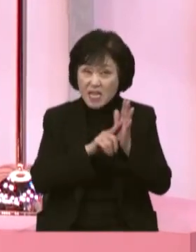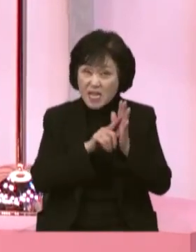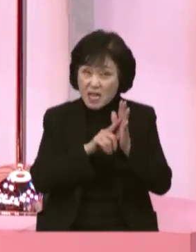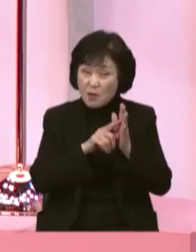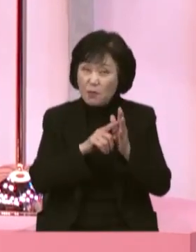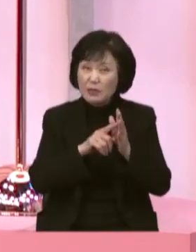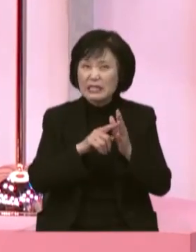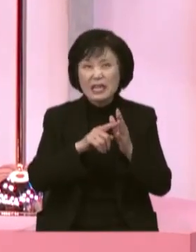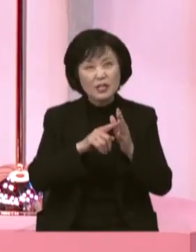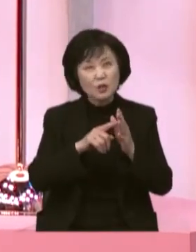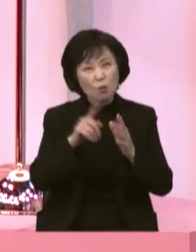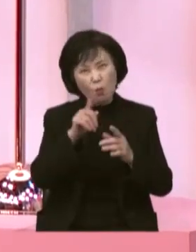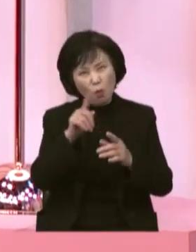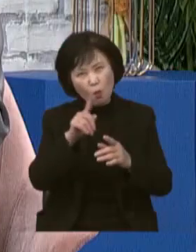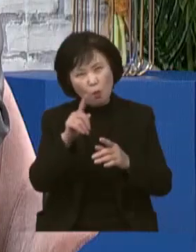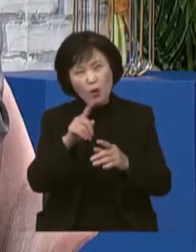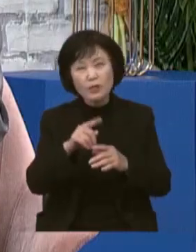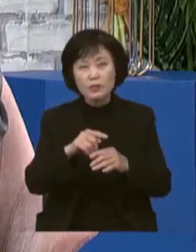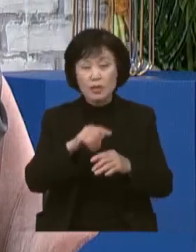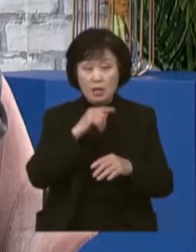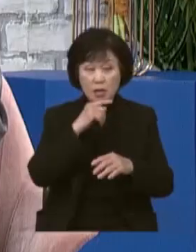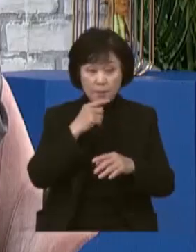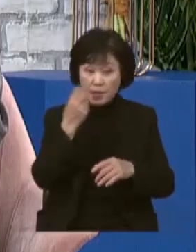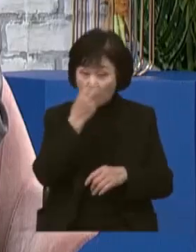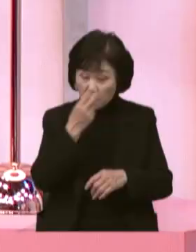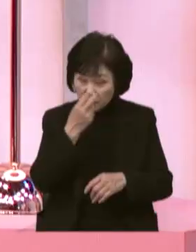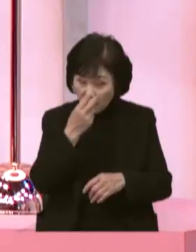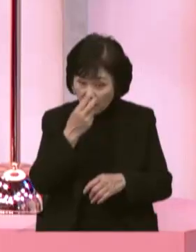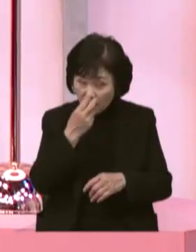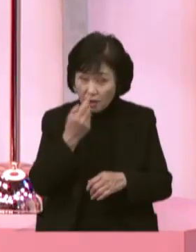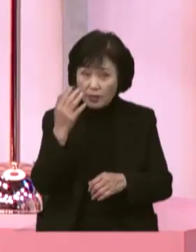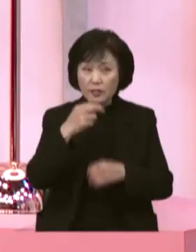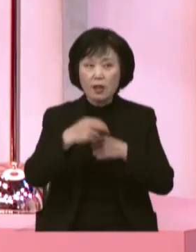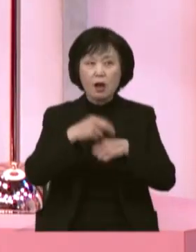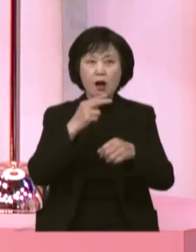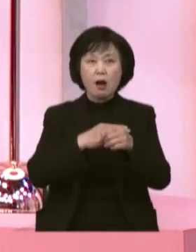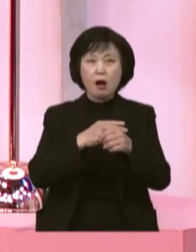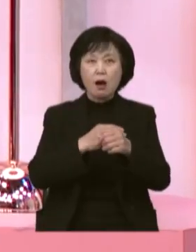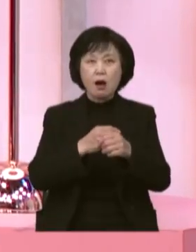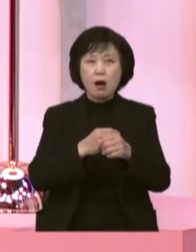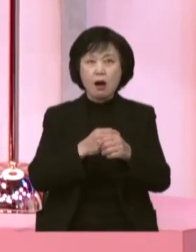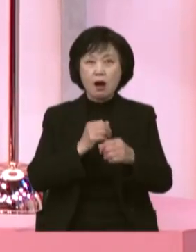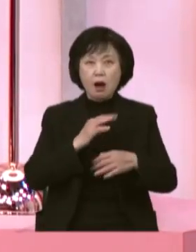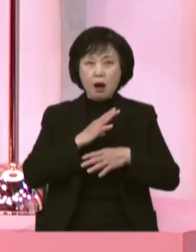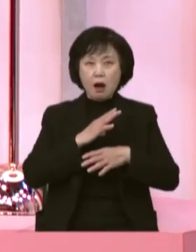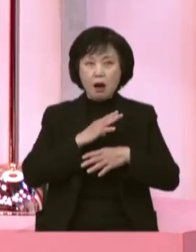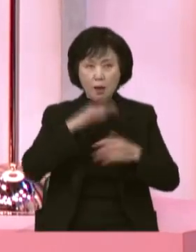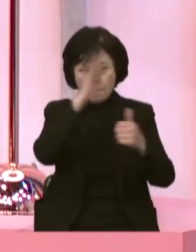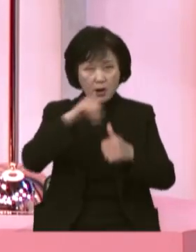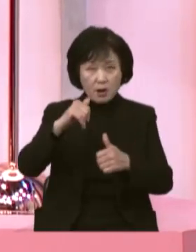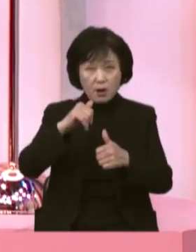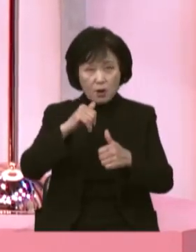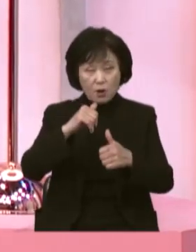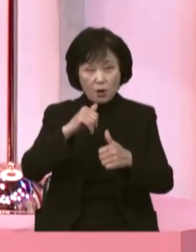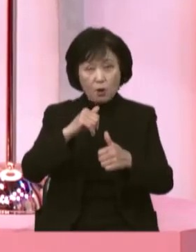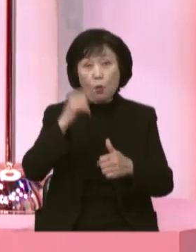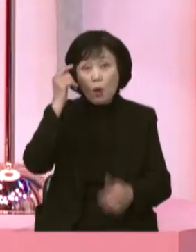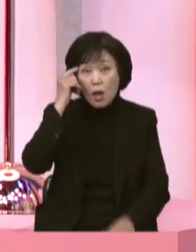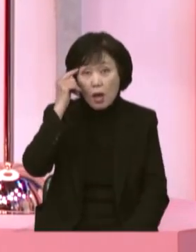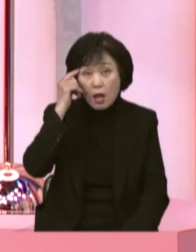지금 팍 떨어졌다는 거예요. 그게 무슨 말이에요? 그 어저께 어디